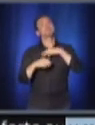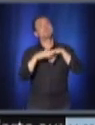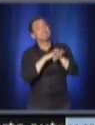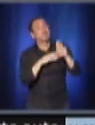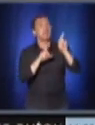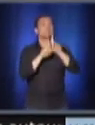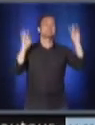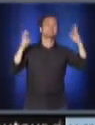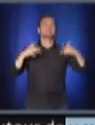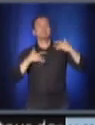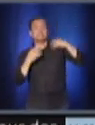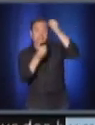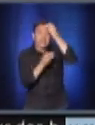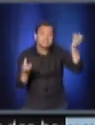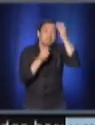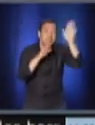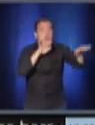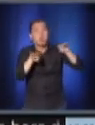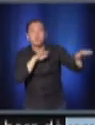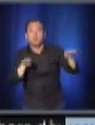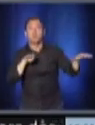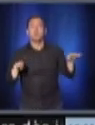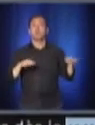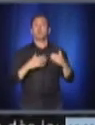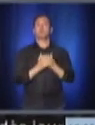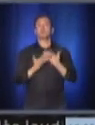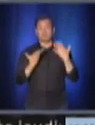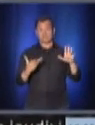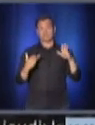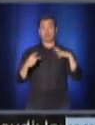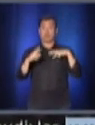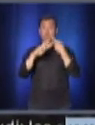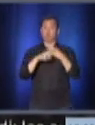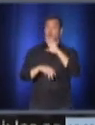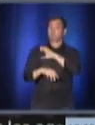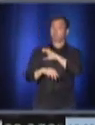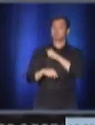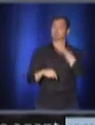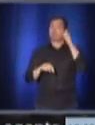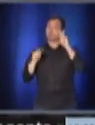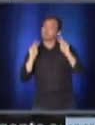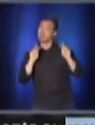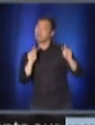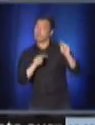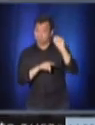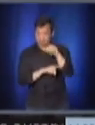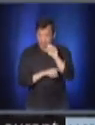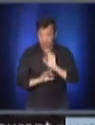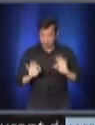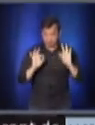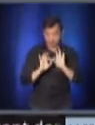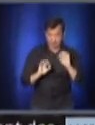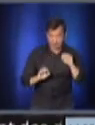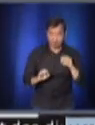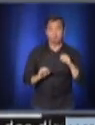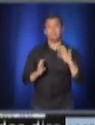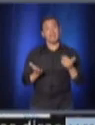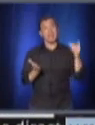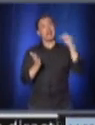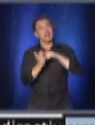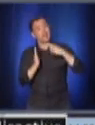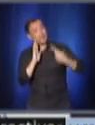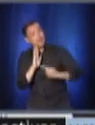J'ai parlé tout à l'heure d'une présence policière plus forte. Là. Je pense que c'est un élément qui est important. Mais encore une fois, on a besoin, puis